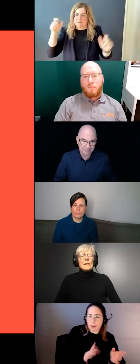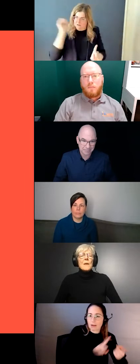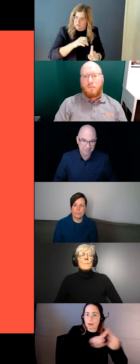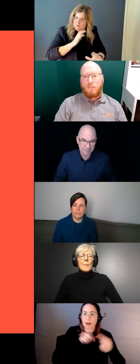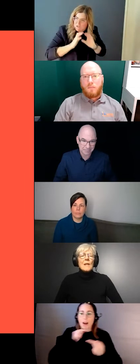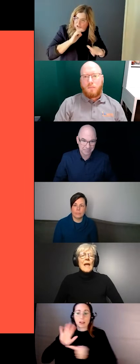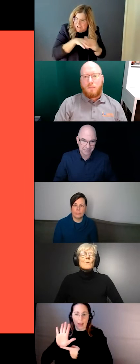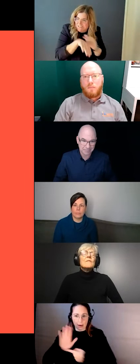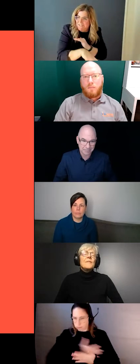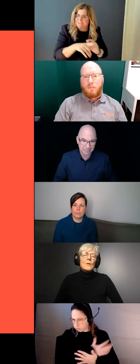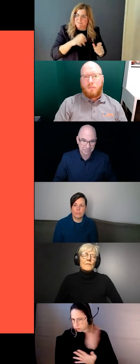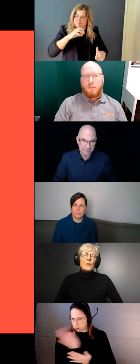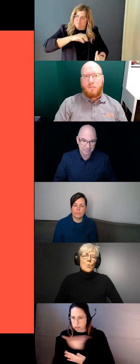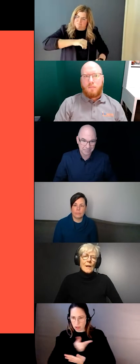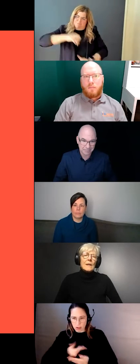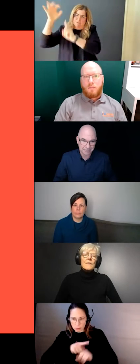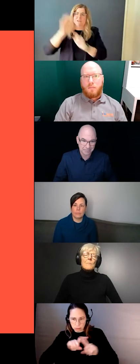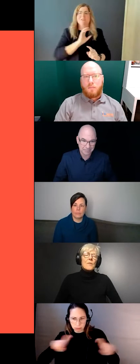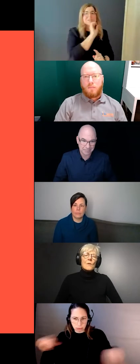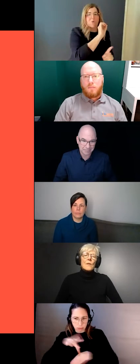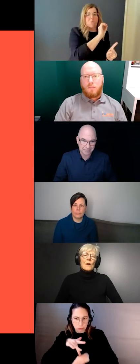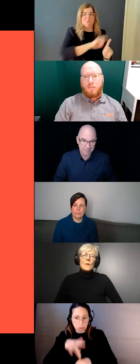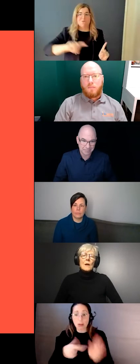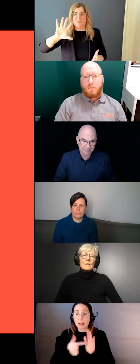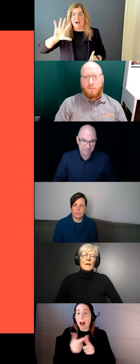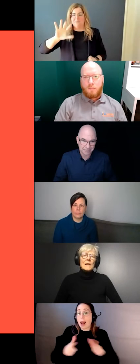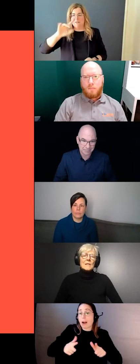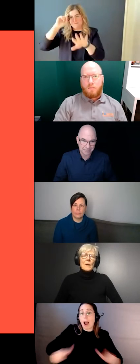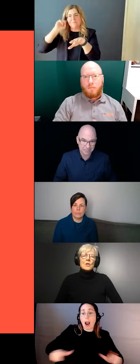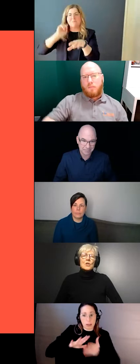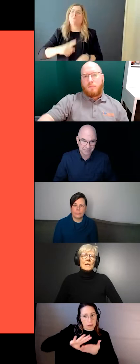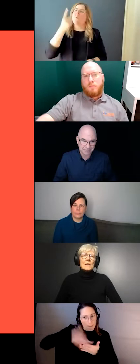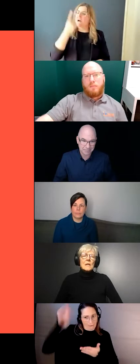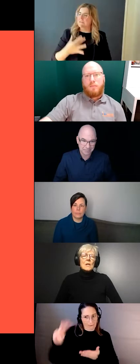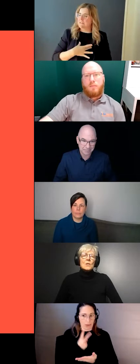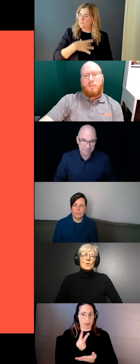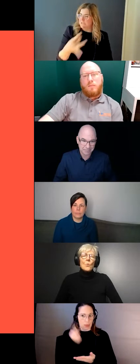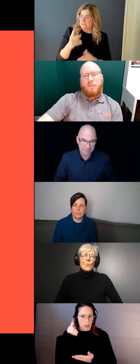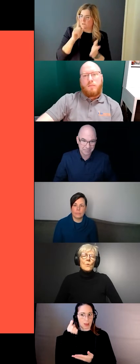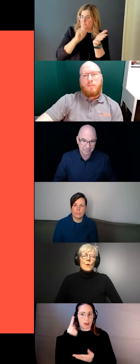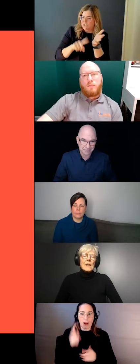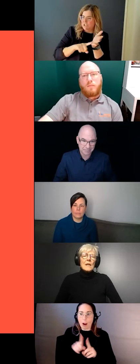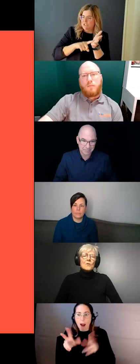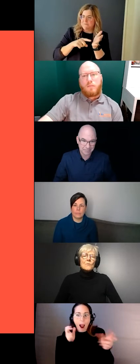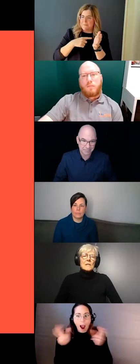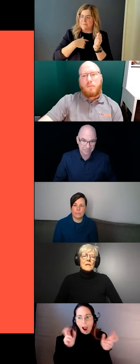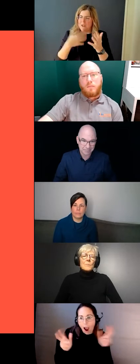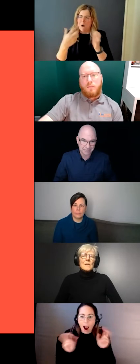d'opportunité, ils vont comprendre le langage très rapidement. Ils sont comme une éponge. Et donc,